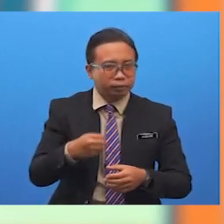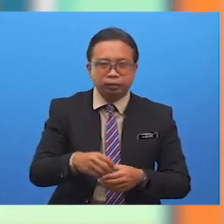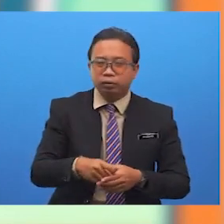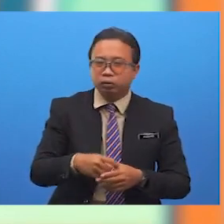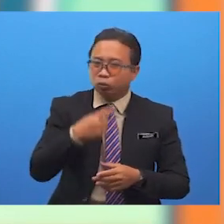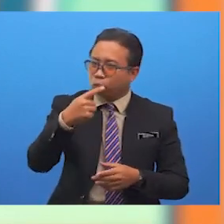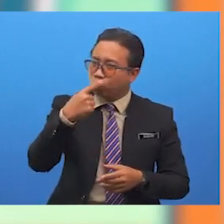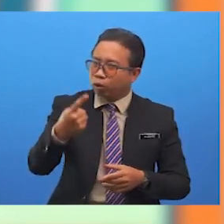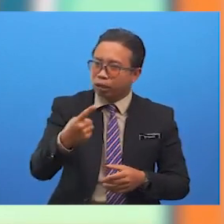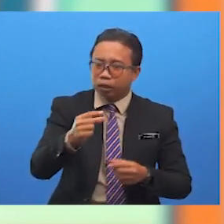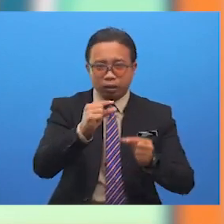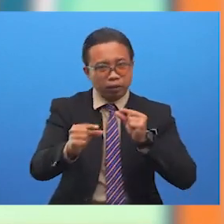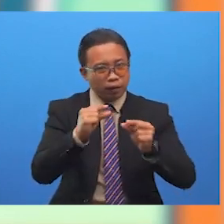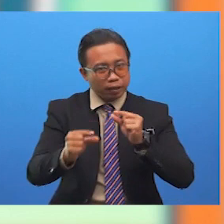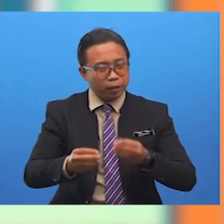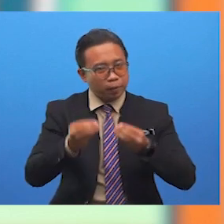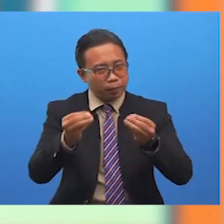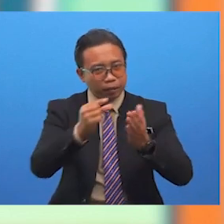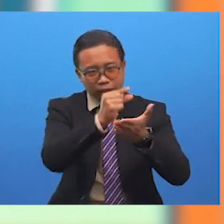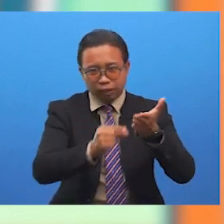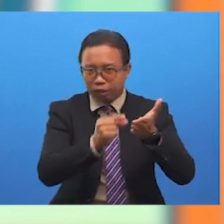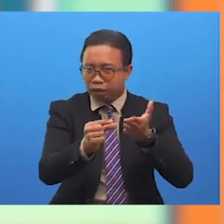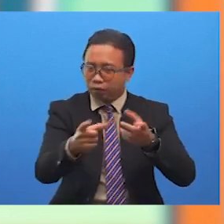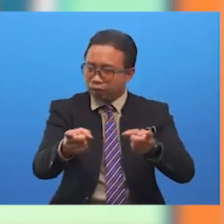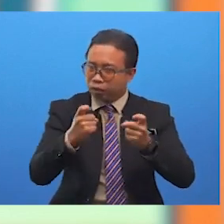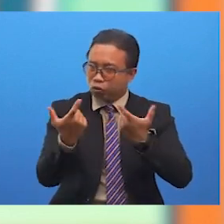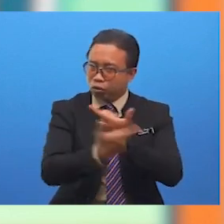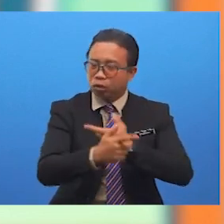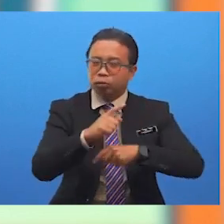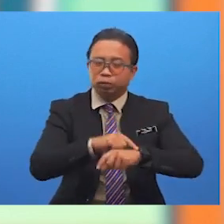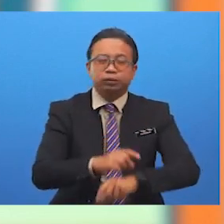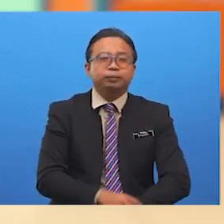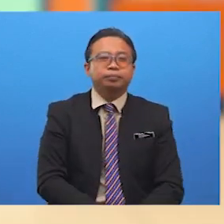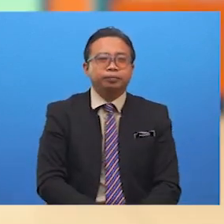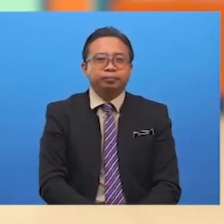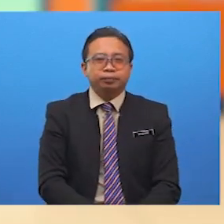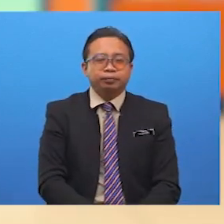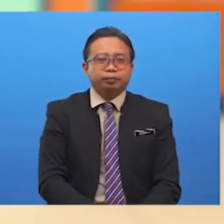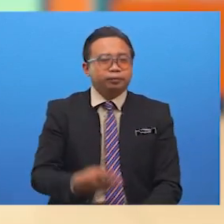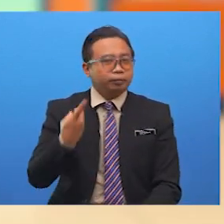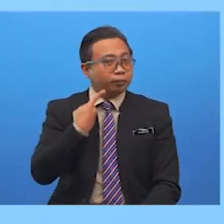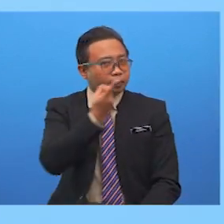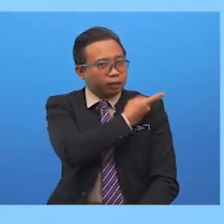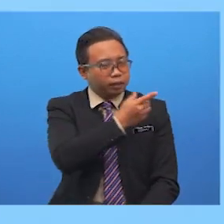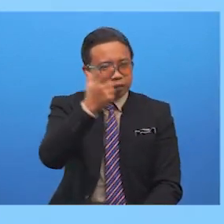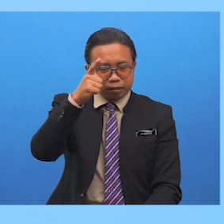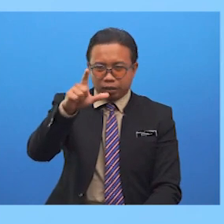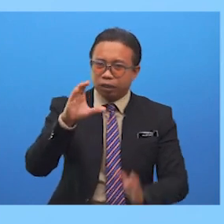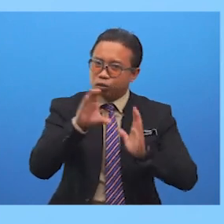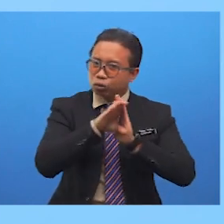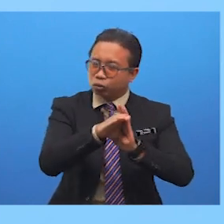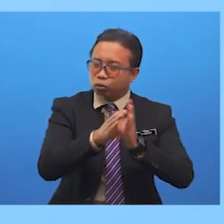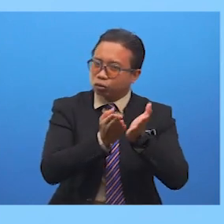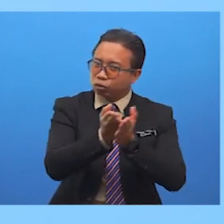setelah menguraikan gerakan bagi graph laju melawan masa kita lihat contoh